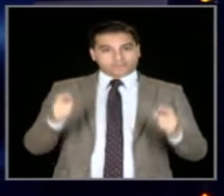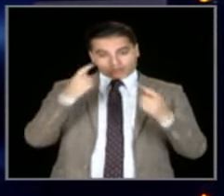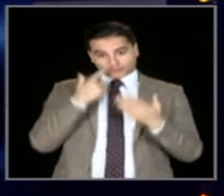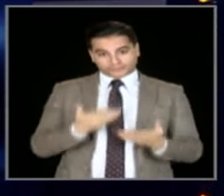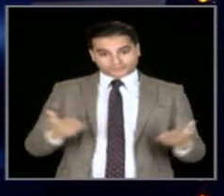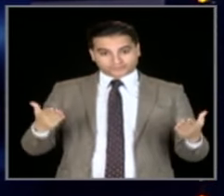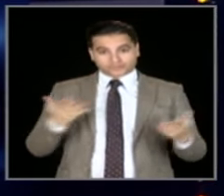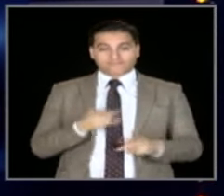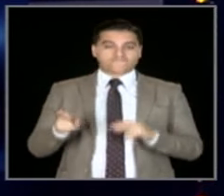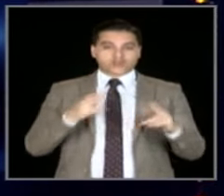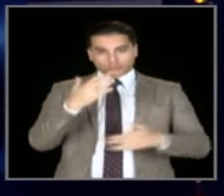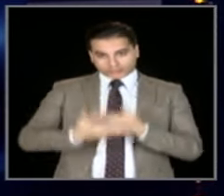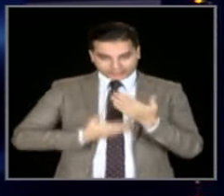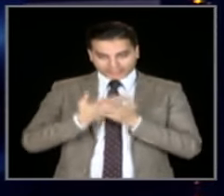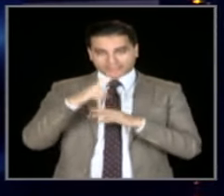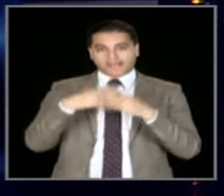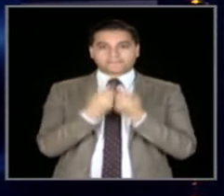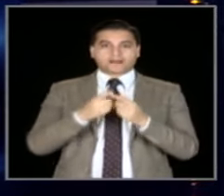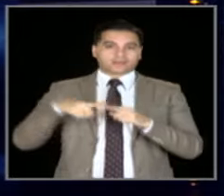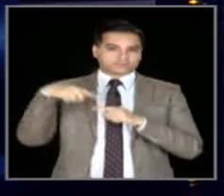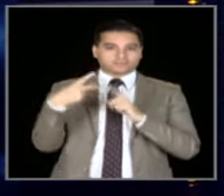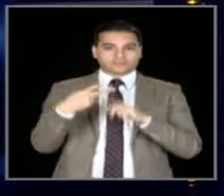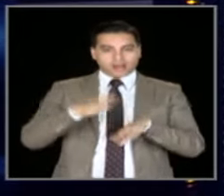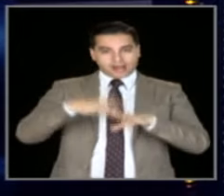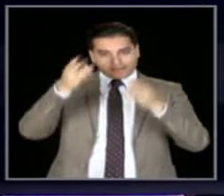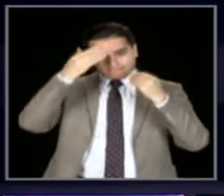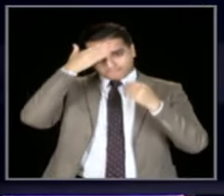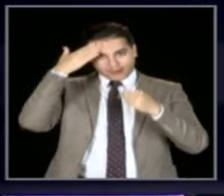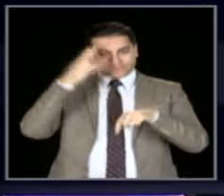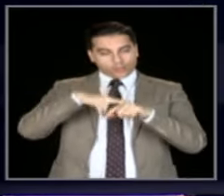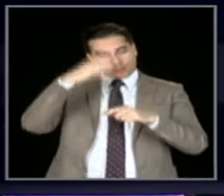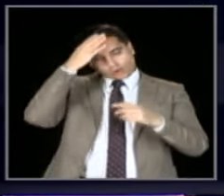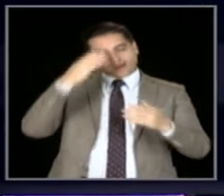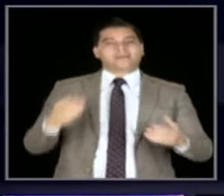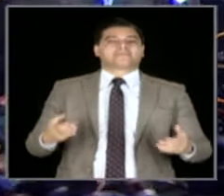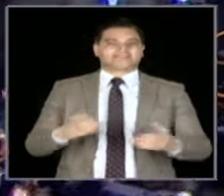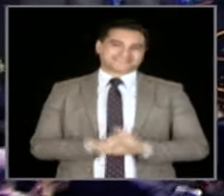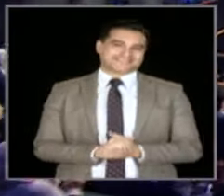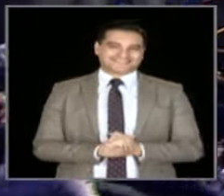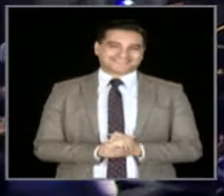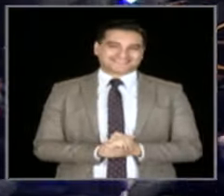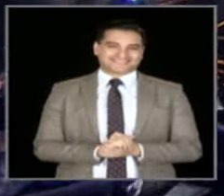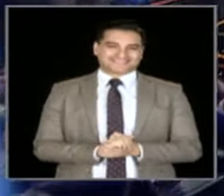المباراة. هنخرج فاصل وهنرجع مرة تانية مع فقرة المعرفة والعباقرة.